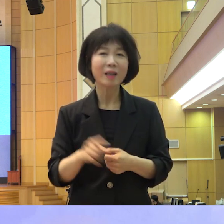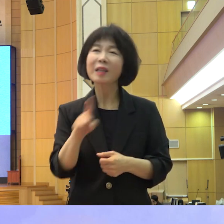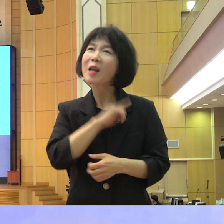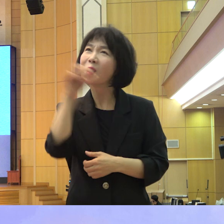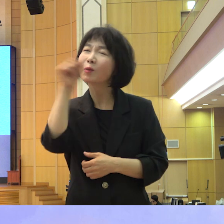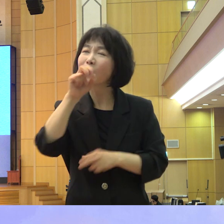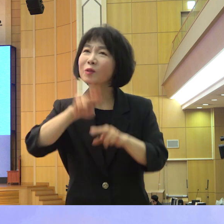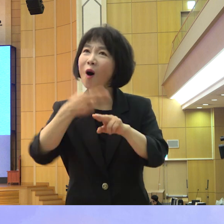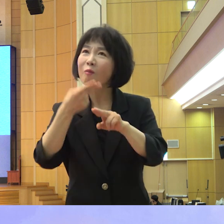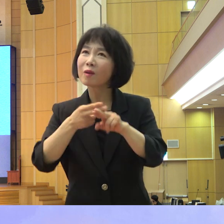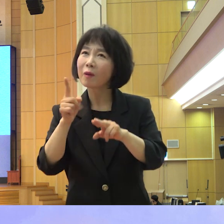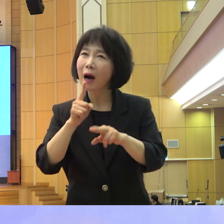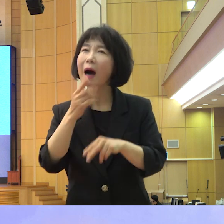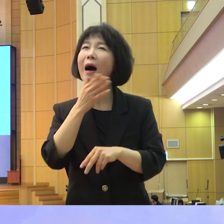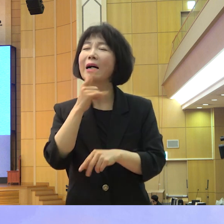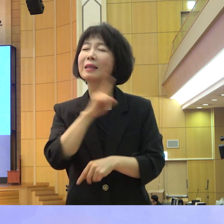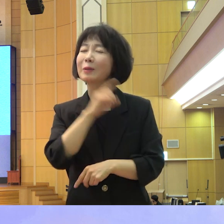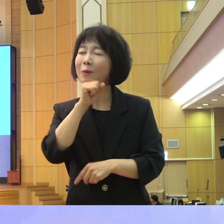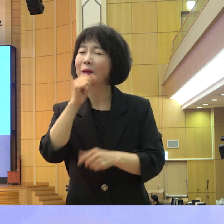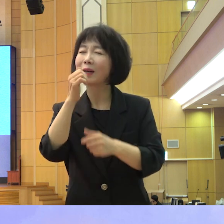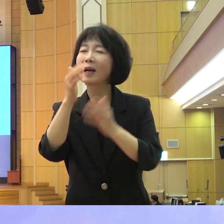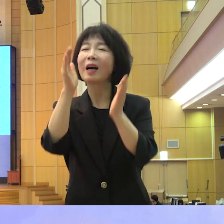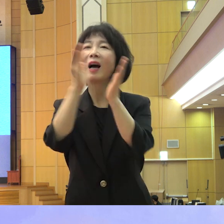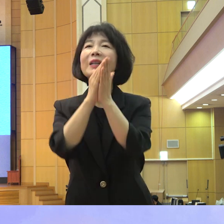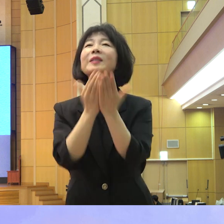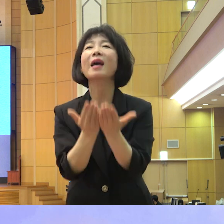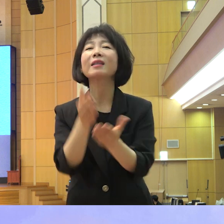그래서 그것도 아니야. 다른 사진이에요.